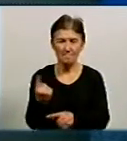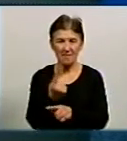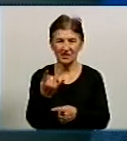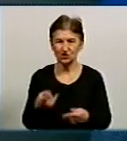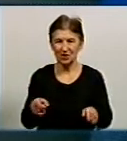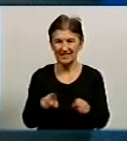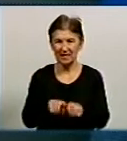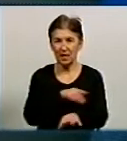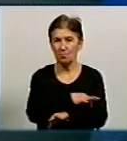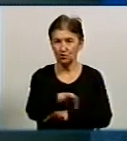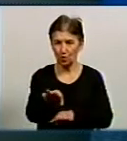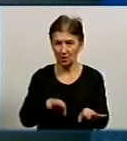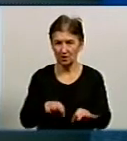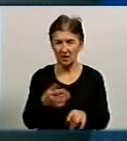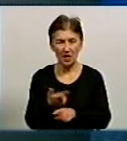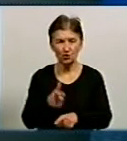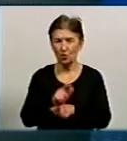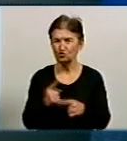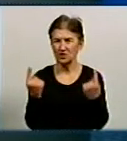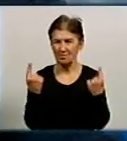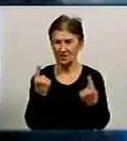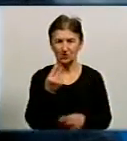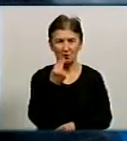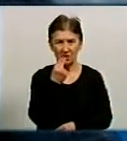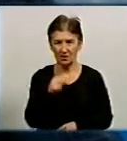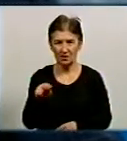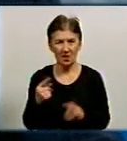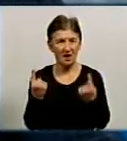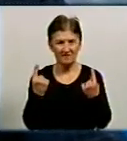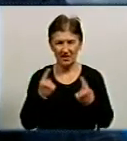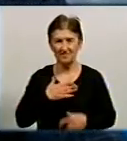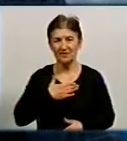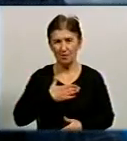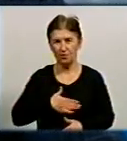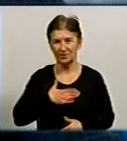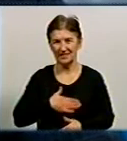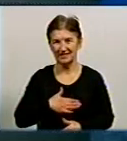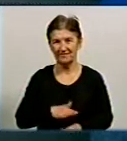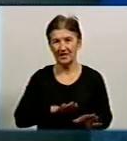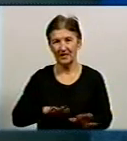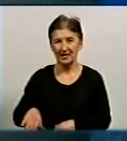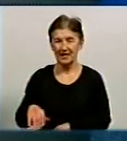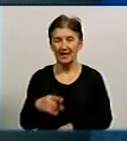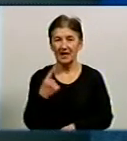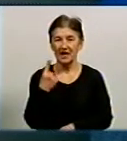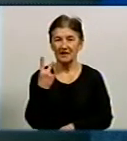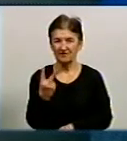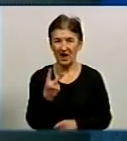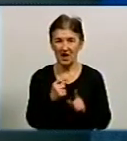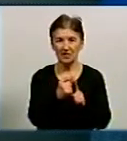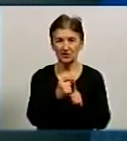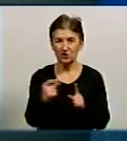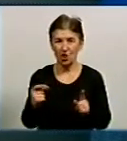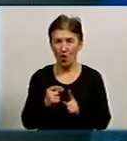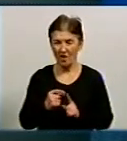проєкт зреалізований досить масштабно, досить гарно, ну і це дуже великий позитив. Два слова про великі проєкти. Знову